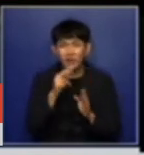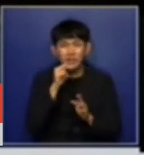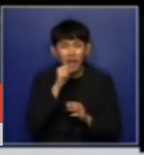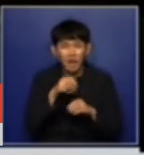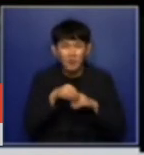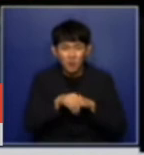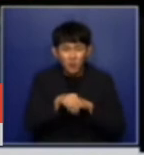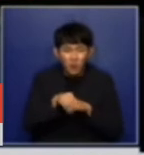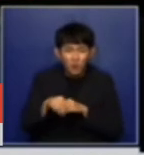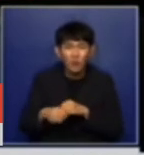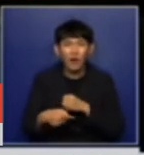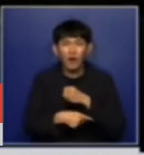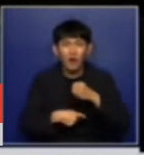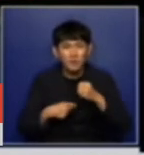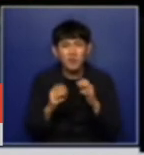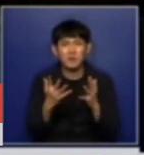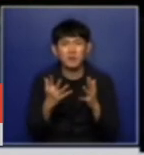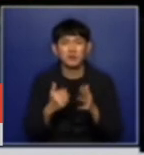านครับ